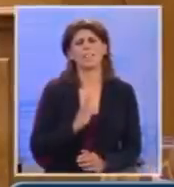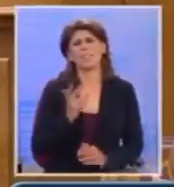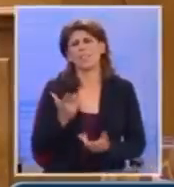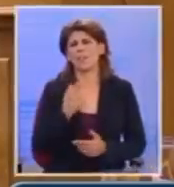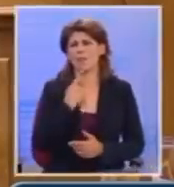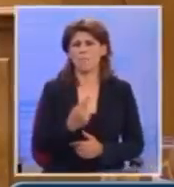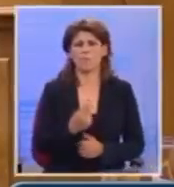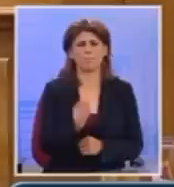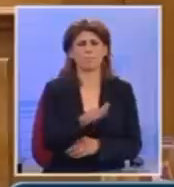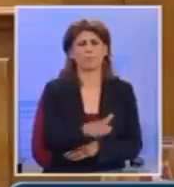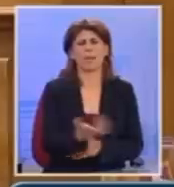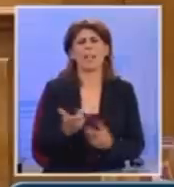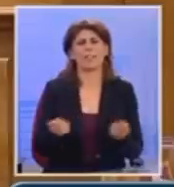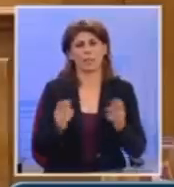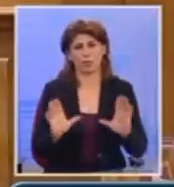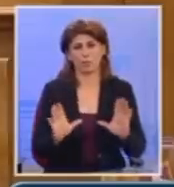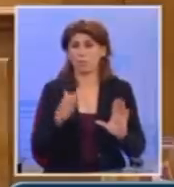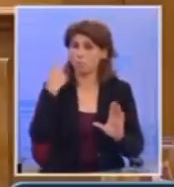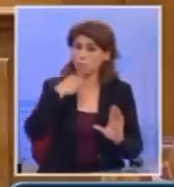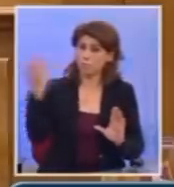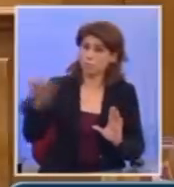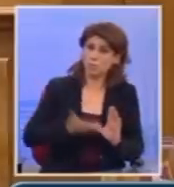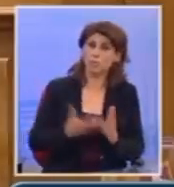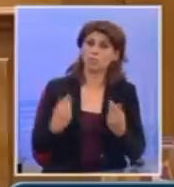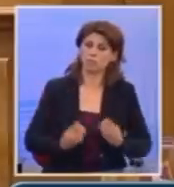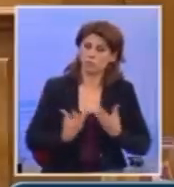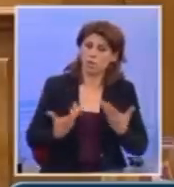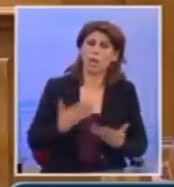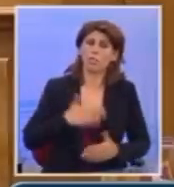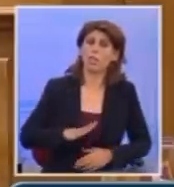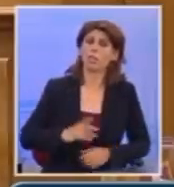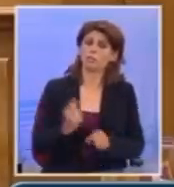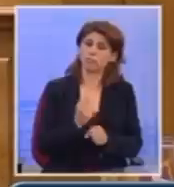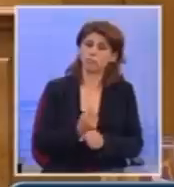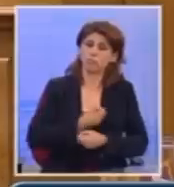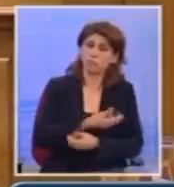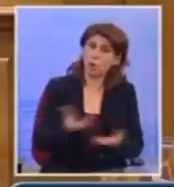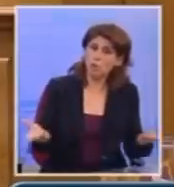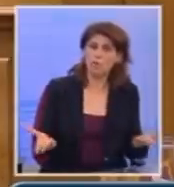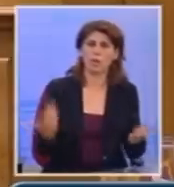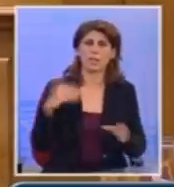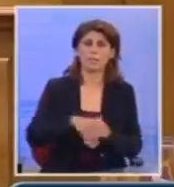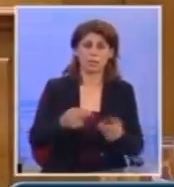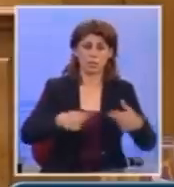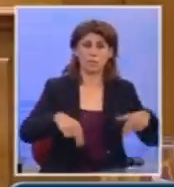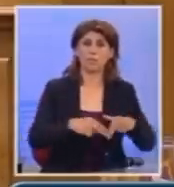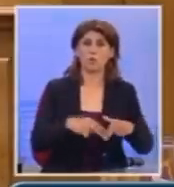προσωπικότητες που έχουν έρθει με καλή πρόθεση και, και με καλές διαθέσεις να προσφέρουν έργο και συμμετέχουν σε αυτά τα